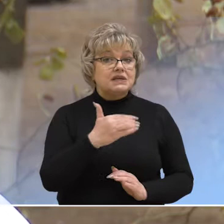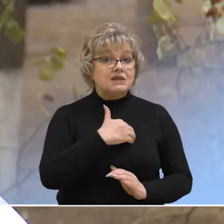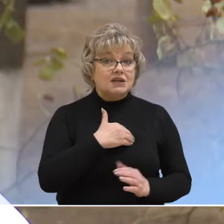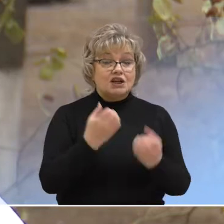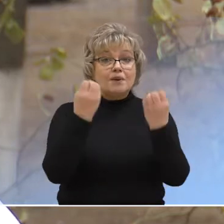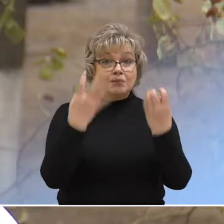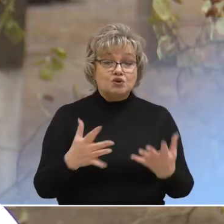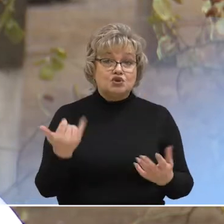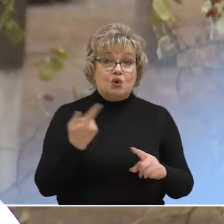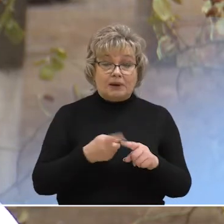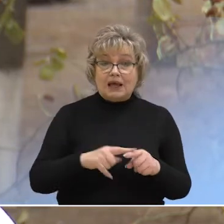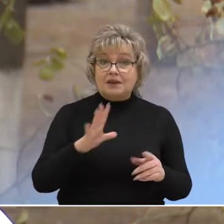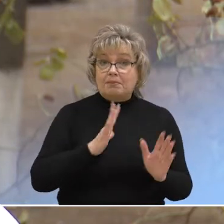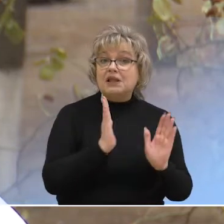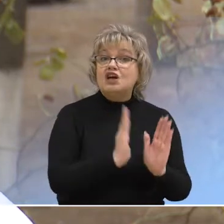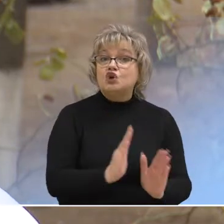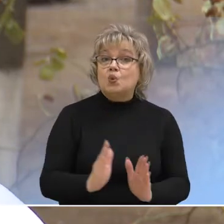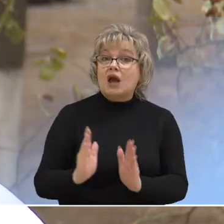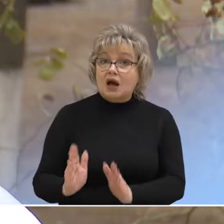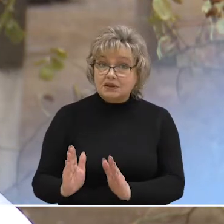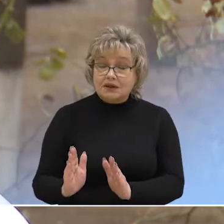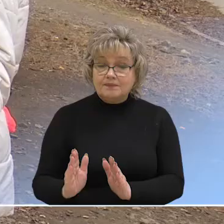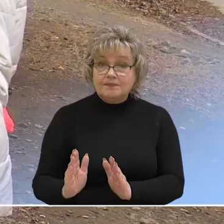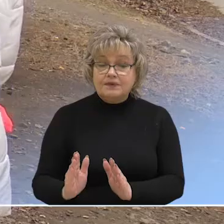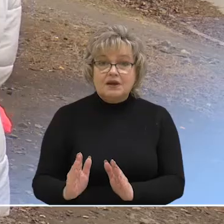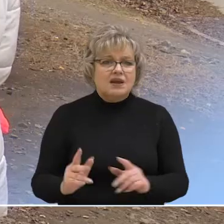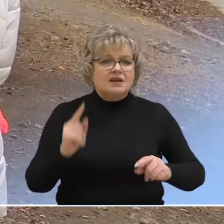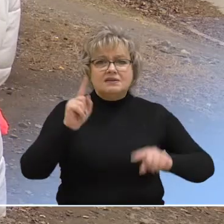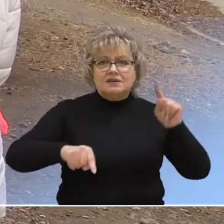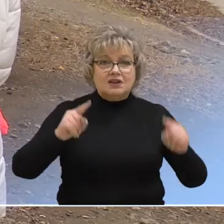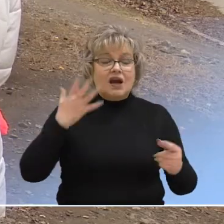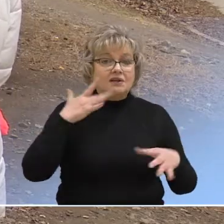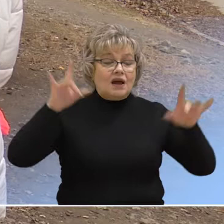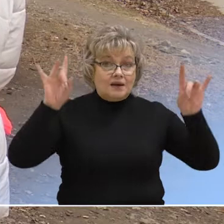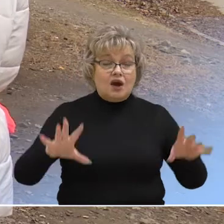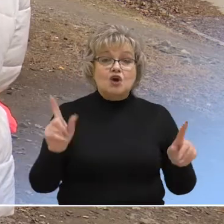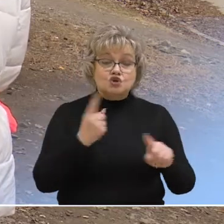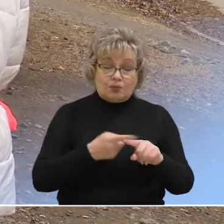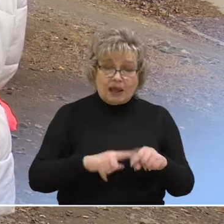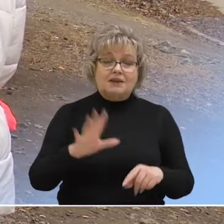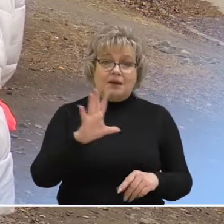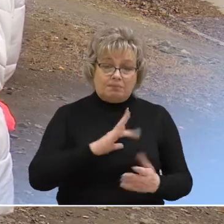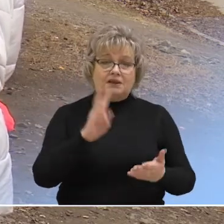захотели просто, чтобы у нас это было как регулярное, да, не то есть никогда какой-то ЧС, да, произошло, чтобы это было